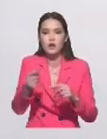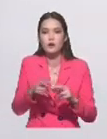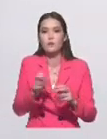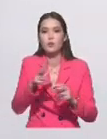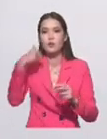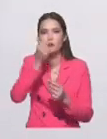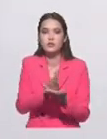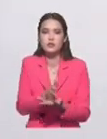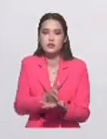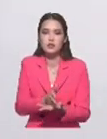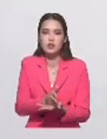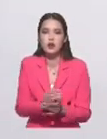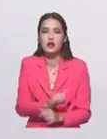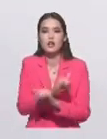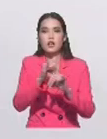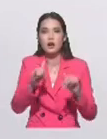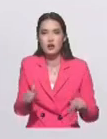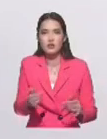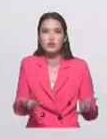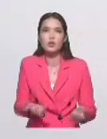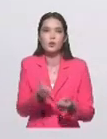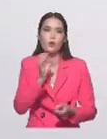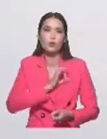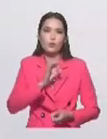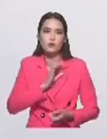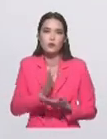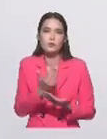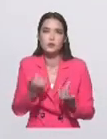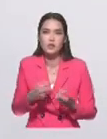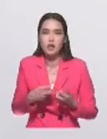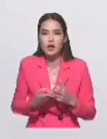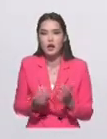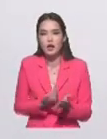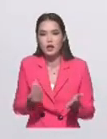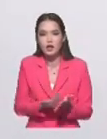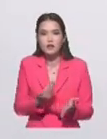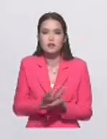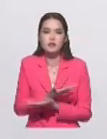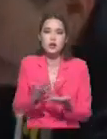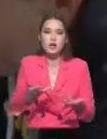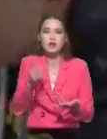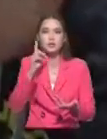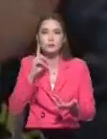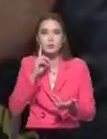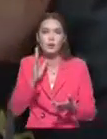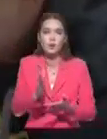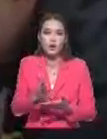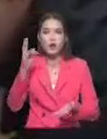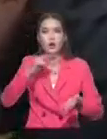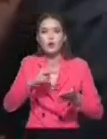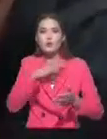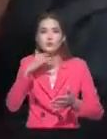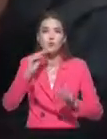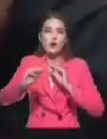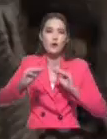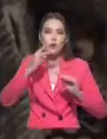қазақтар ұйымдары қалай қолдануға болады. Осы мәселелерді пікір алсамыз, тәжірибе бөлсеміз. Биылғы отырыс 4 сессиядан